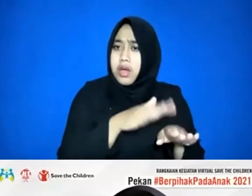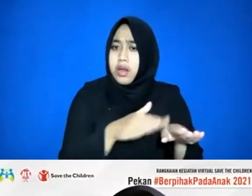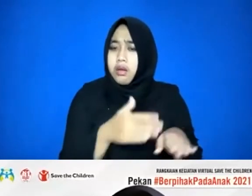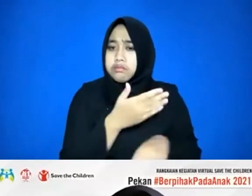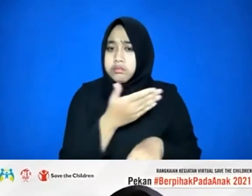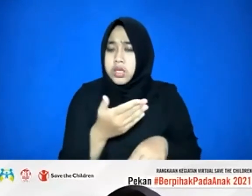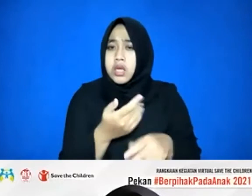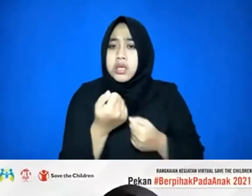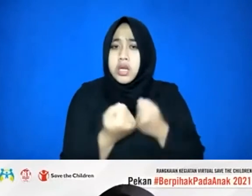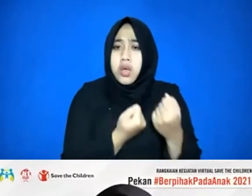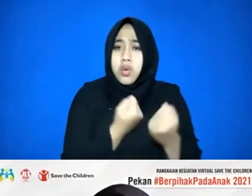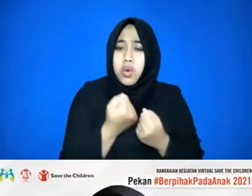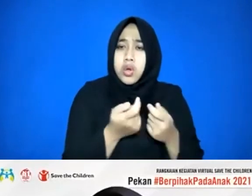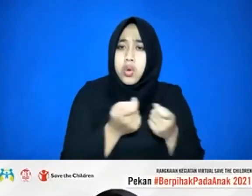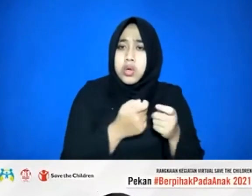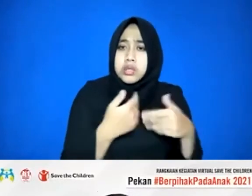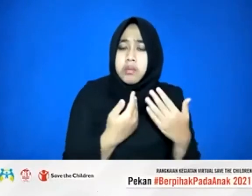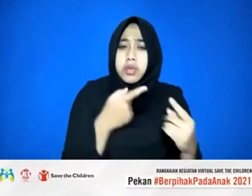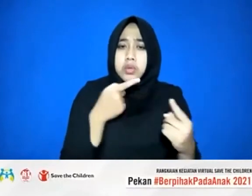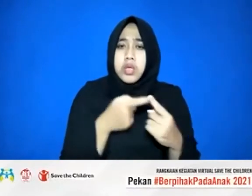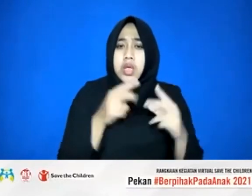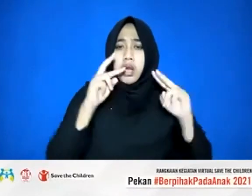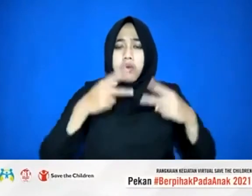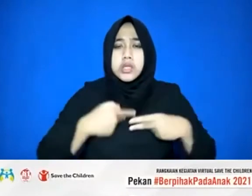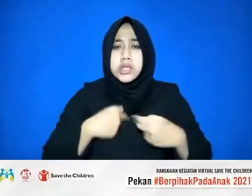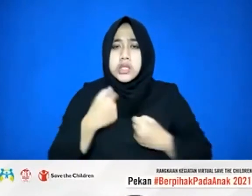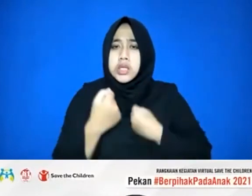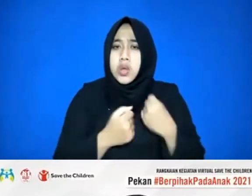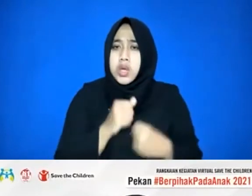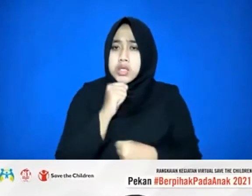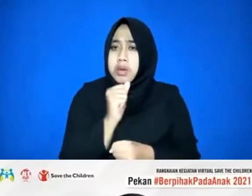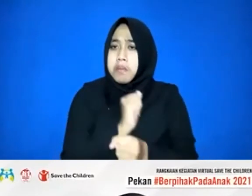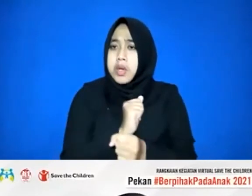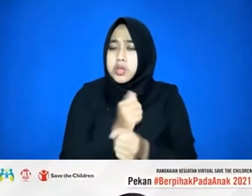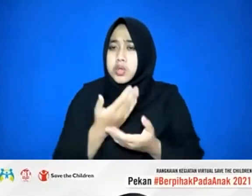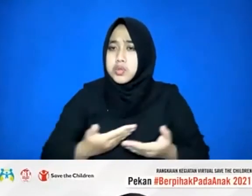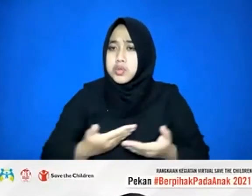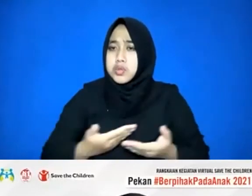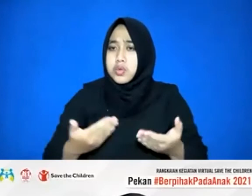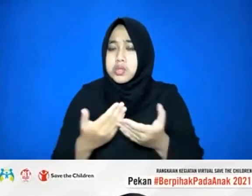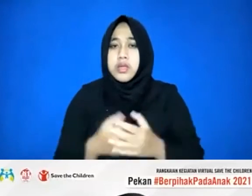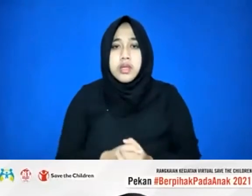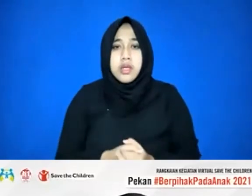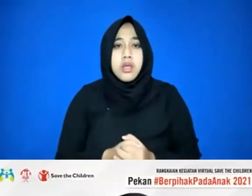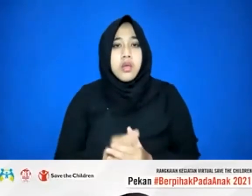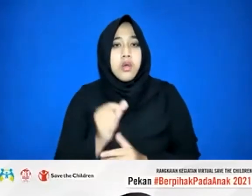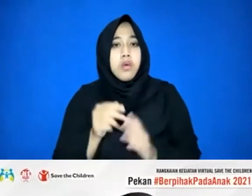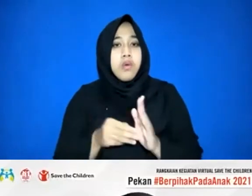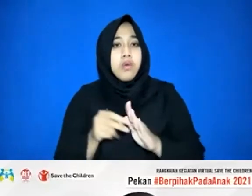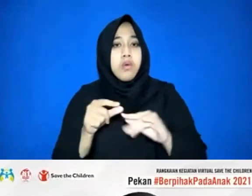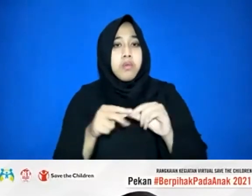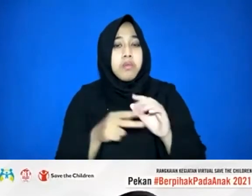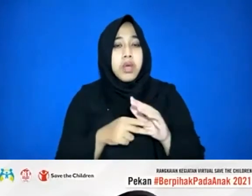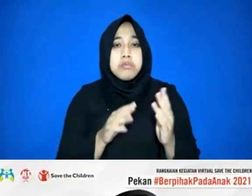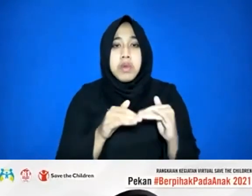dilakukan koordinasi, itu bentuk refleksi yang sudah dilakukan oleh pekerja sosial. Jadi umpan baliknya dari supervisor